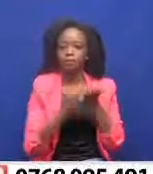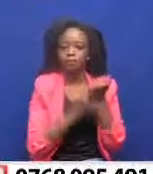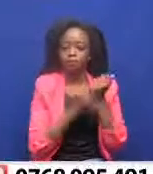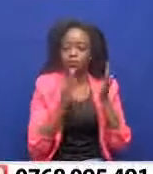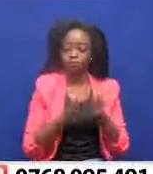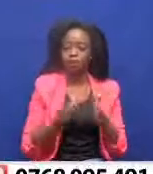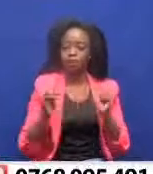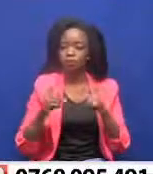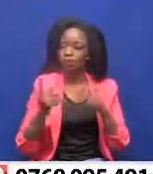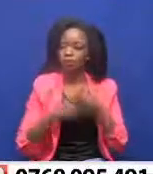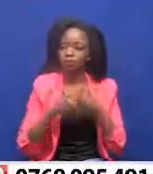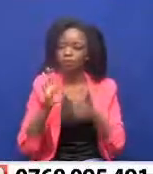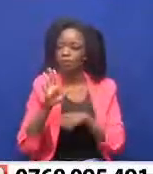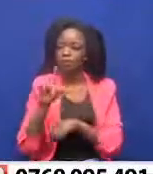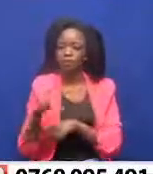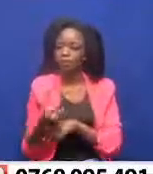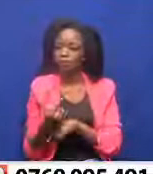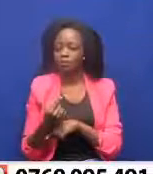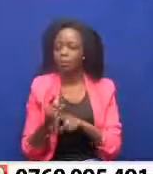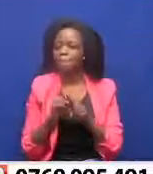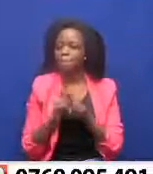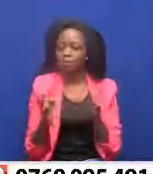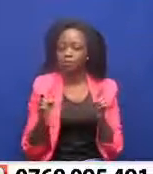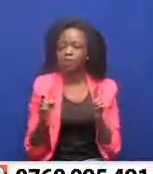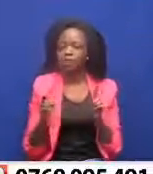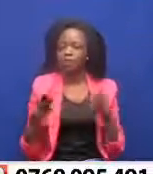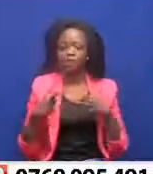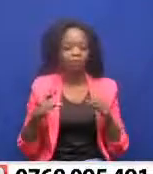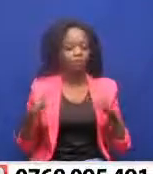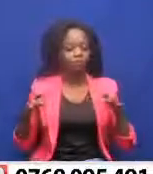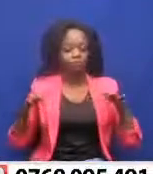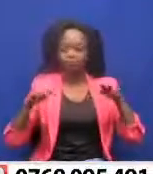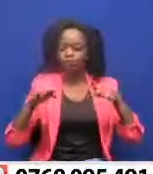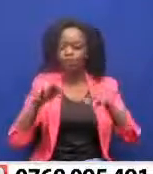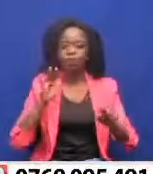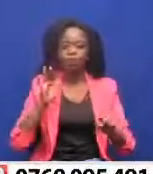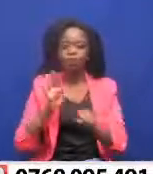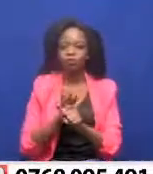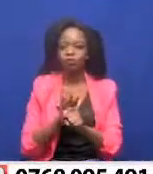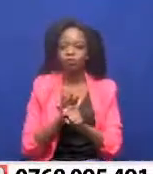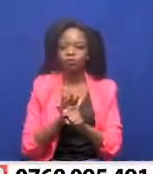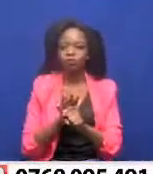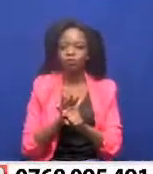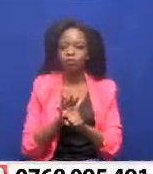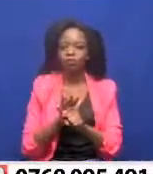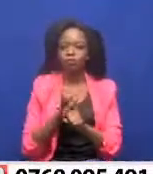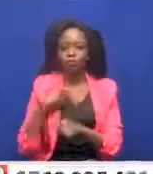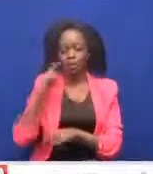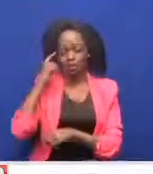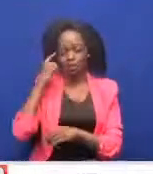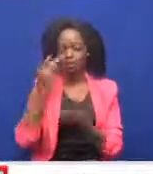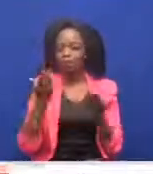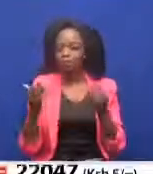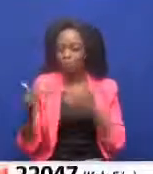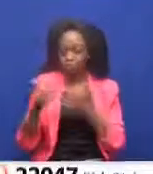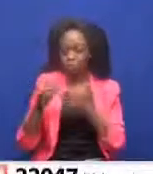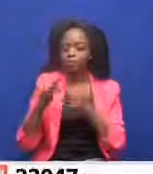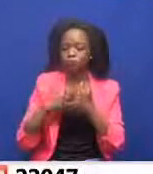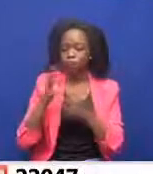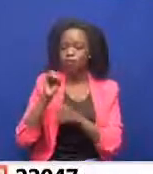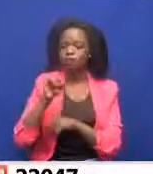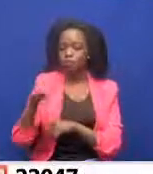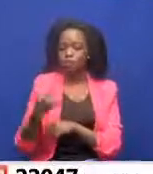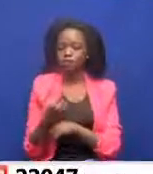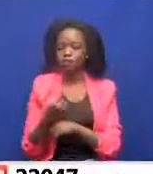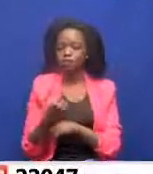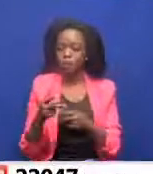kitu 1605, lakini ulikuwa umejaa kuliko hata hiyo sikitafakari. I think ilikuwa karibu 8000 bako uwanja